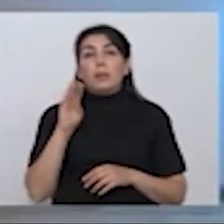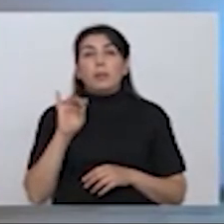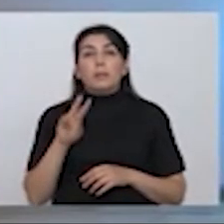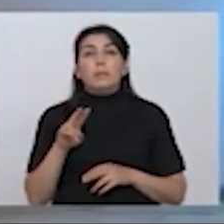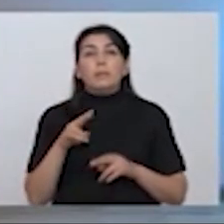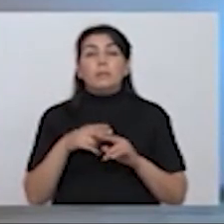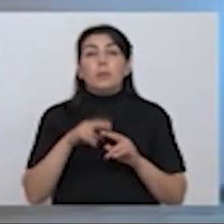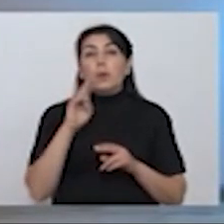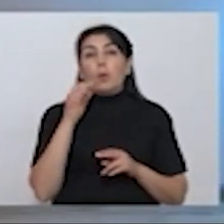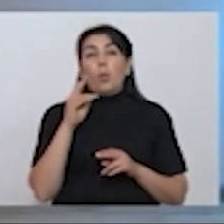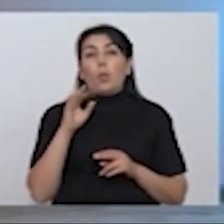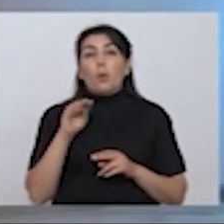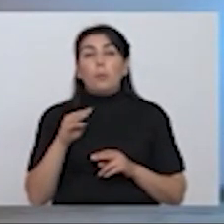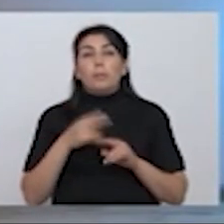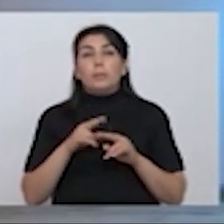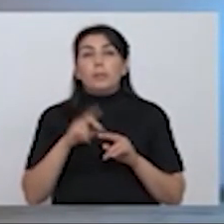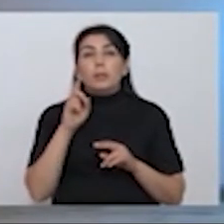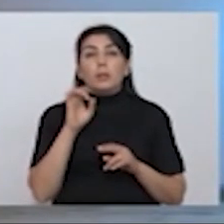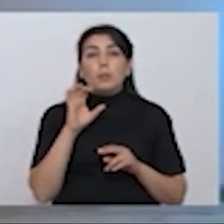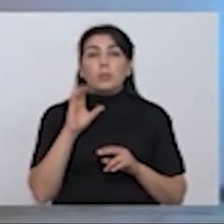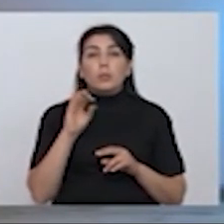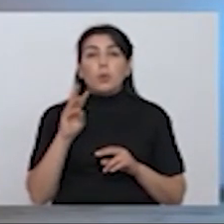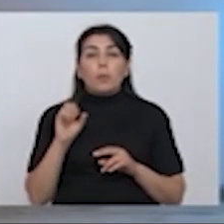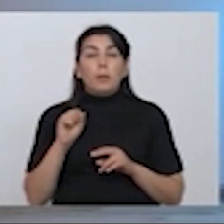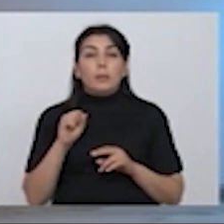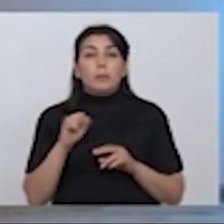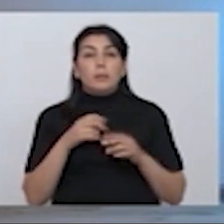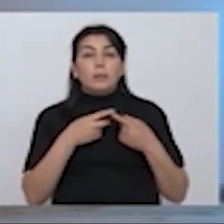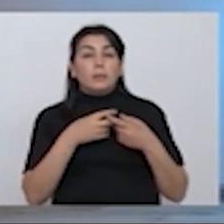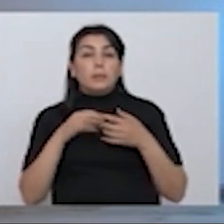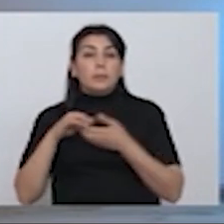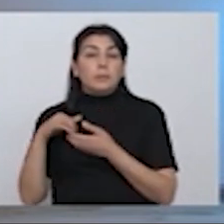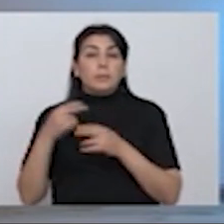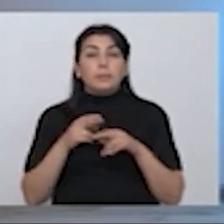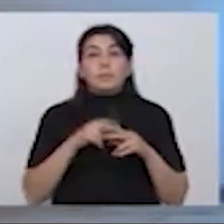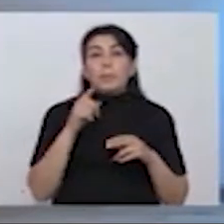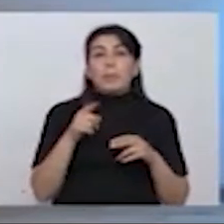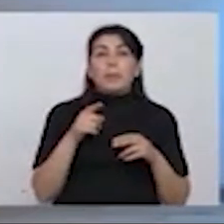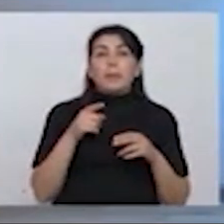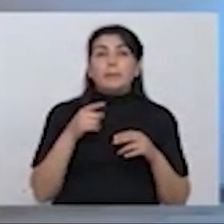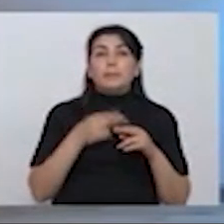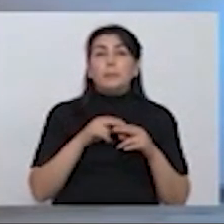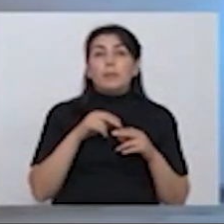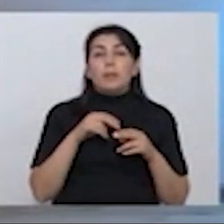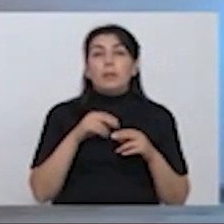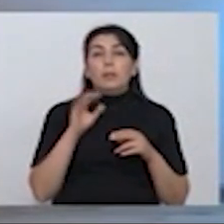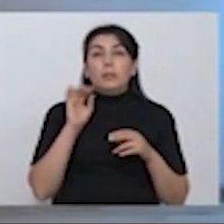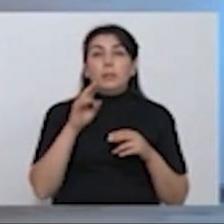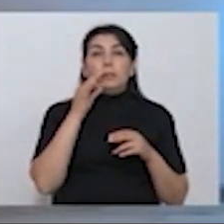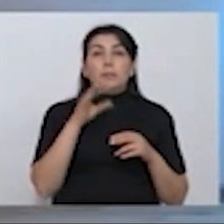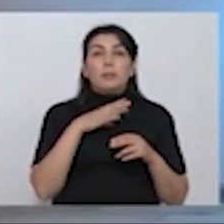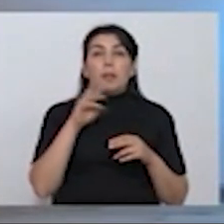duk iplari qisqarib, qutblarga xromosomalarni tortib keta boshlaydi. Mitozda biz xromatidalarni tortib ketadi degan